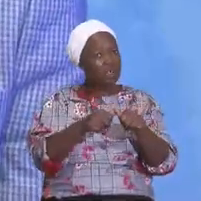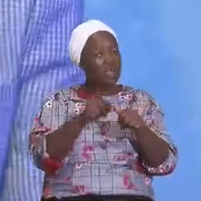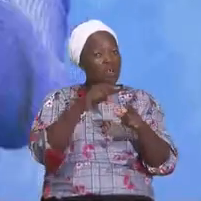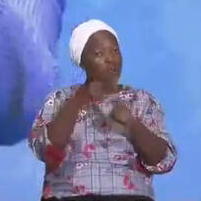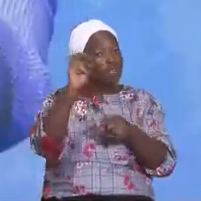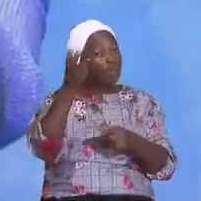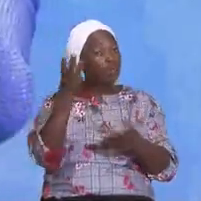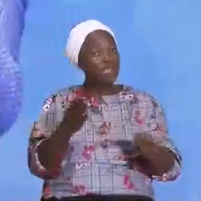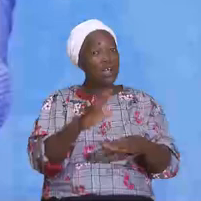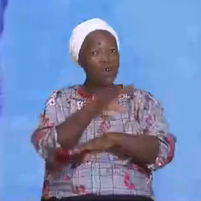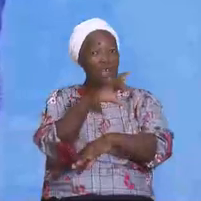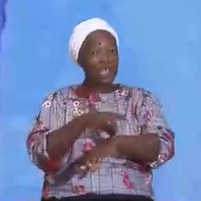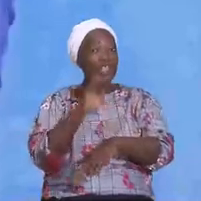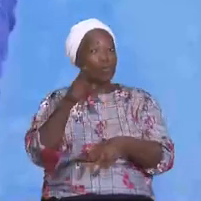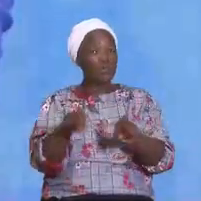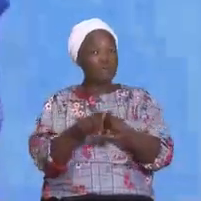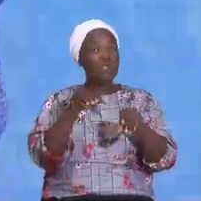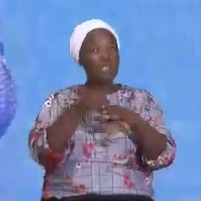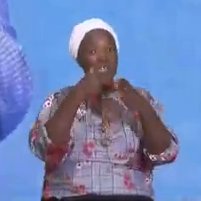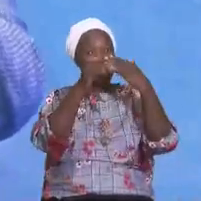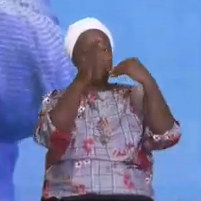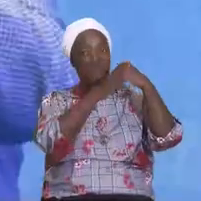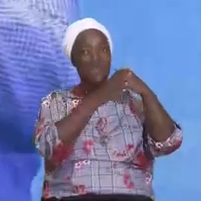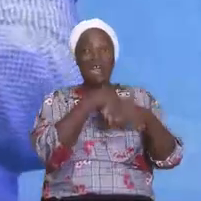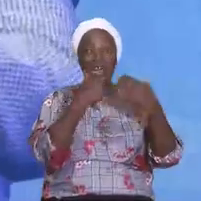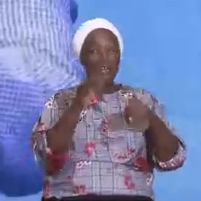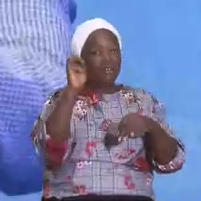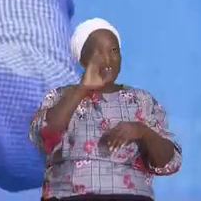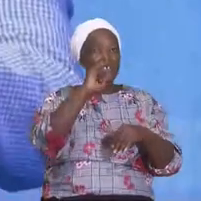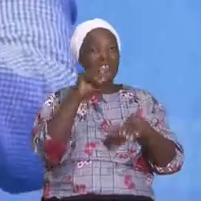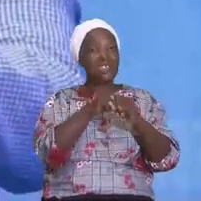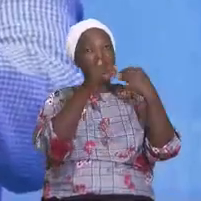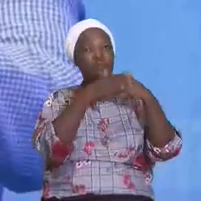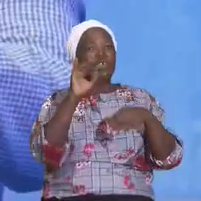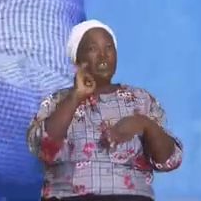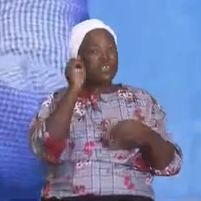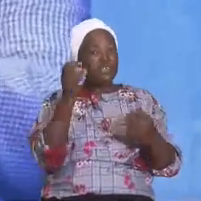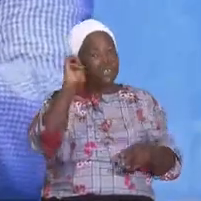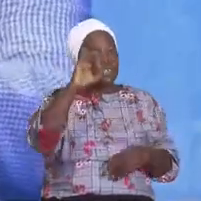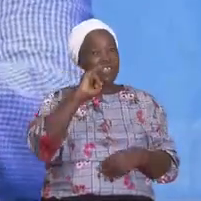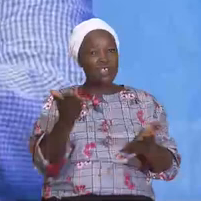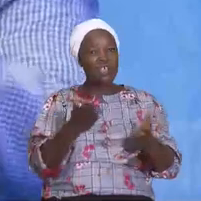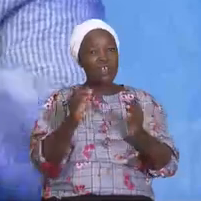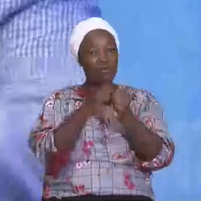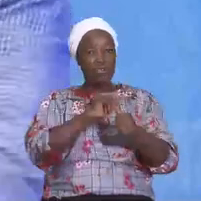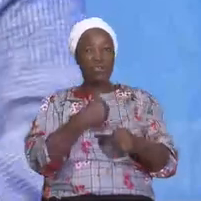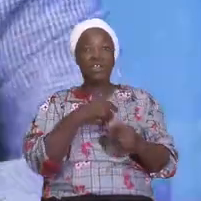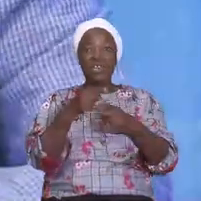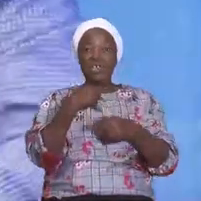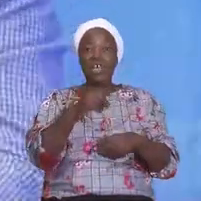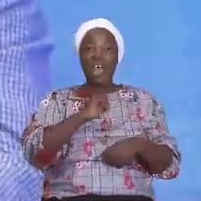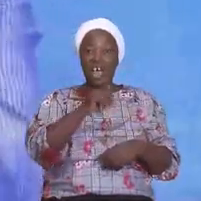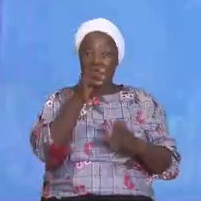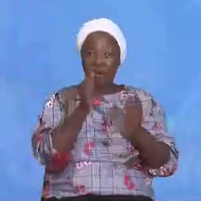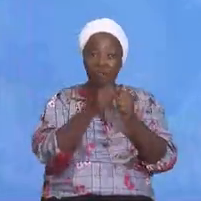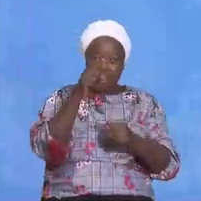Et il s'assit. Rappelez-vous. Quand il était sur la terre, il était aussi au ciel. Maintenant qu'il est au ciel,